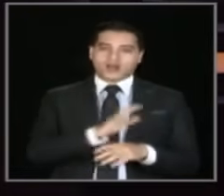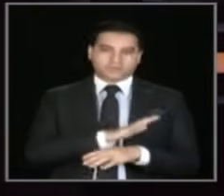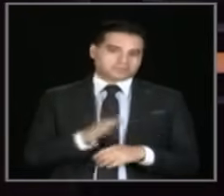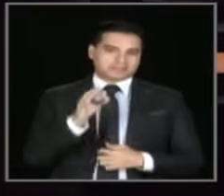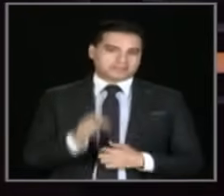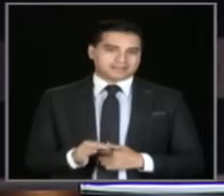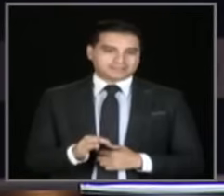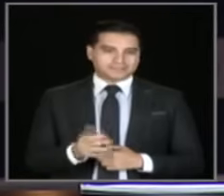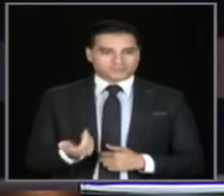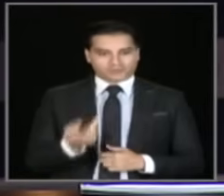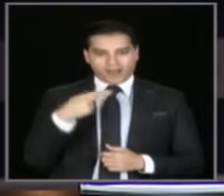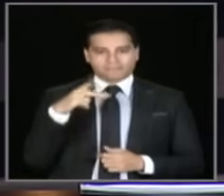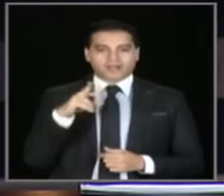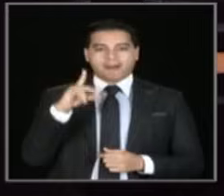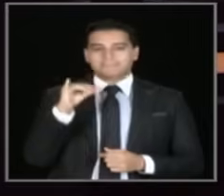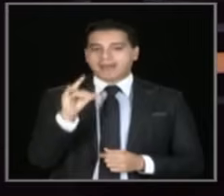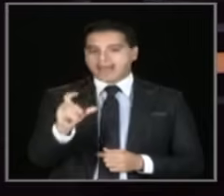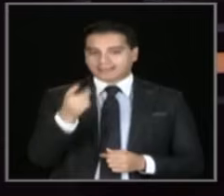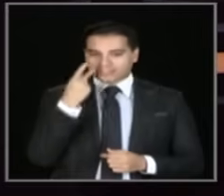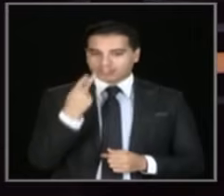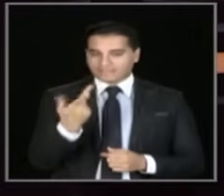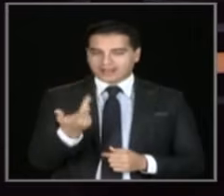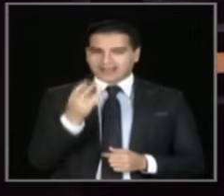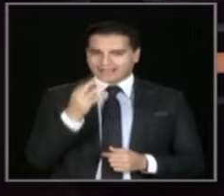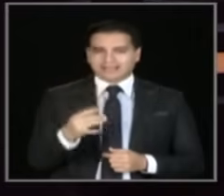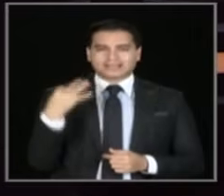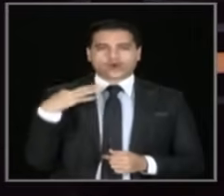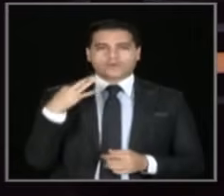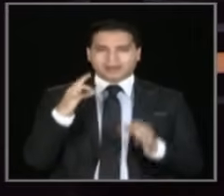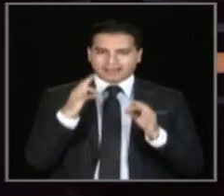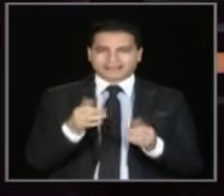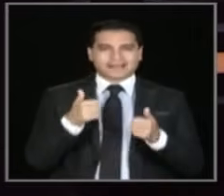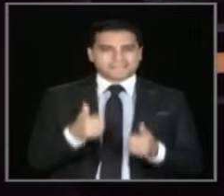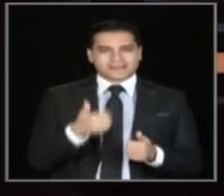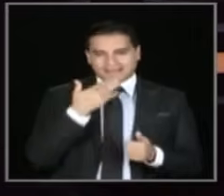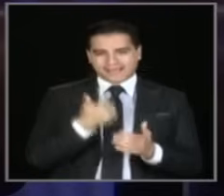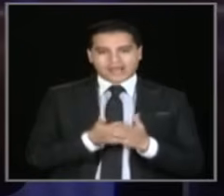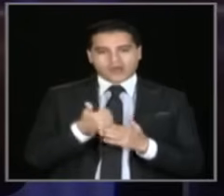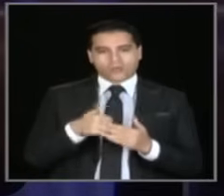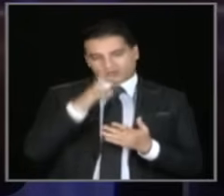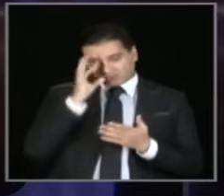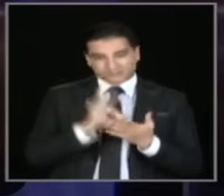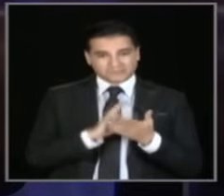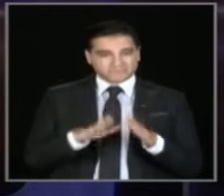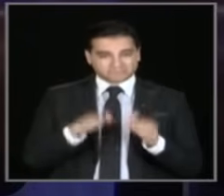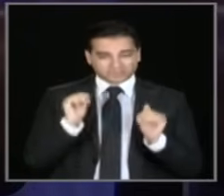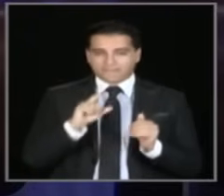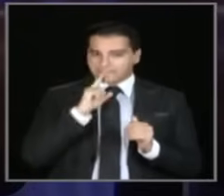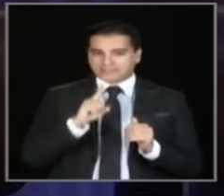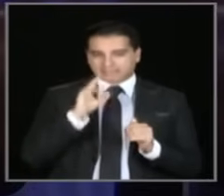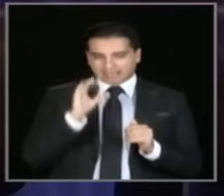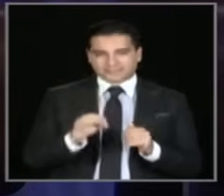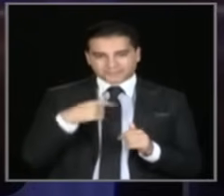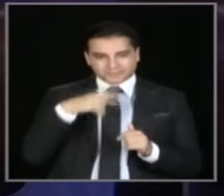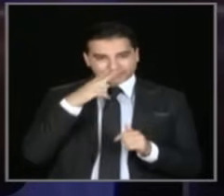فعلا. وليه رأيك عبد الرحمن؟ أكيد طبعا تجربة جميلة. احنا السنة دي ربنا ما وفقناش، يعني أكيد كان عندنا شوية